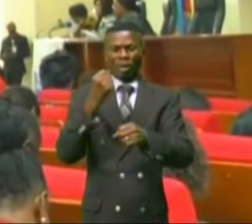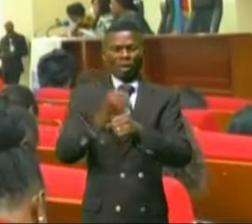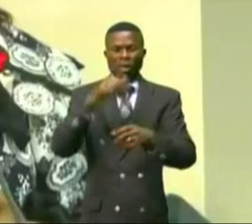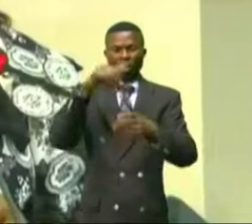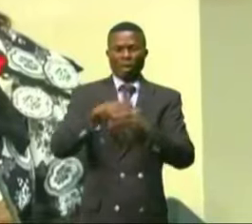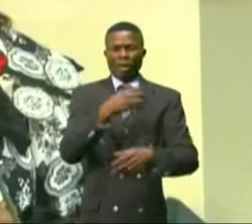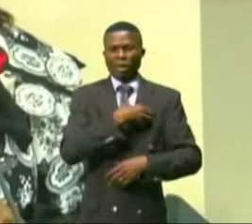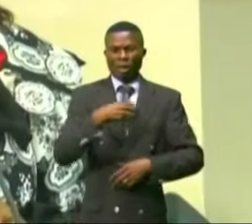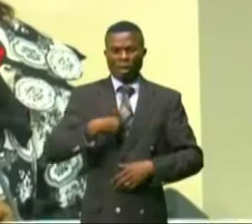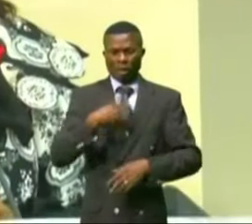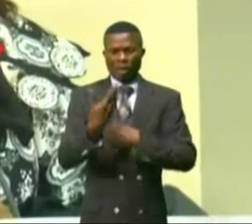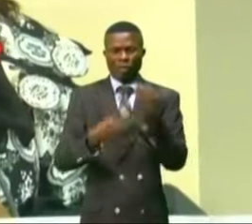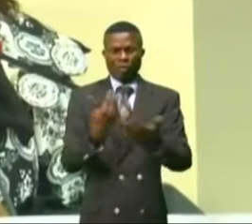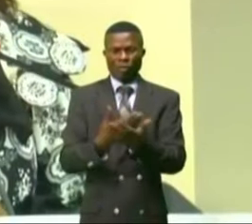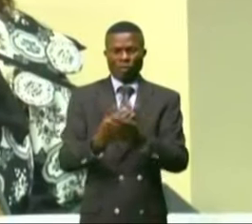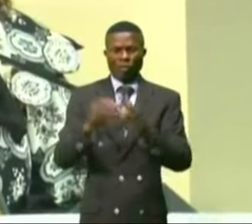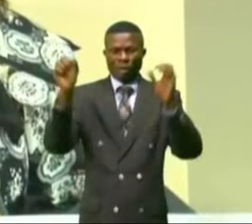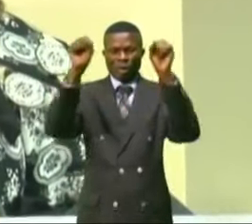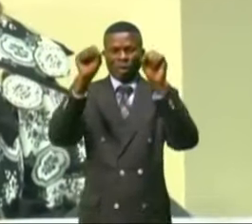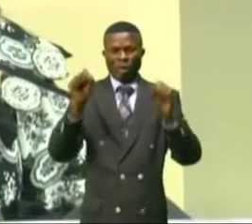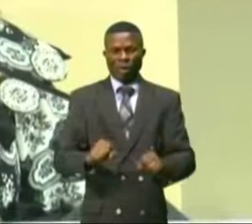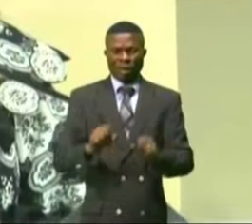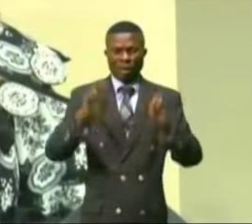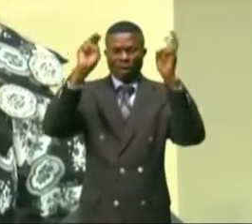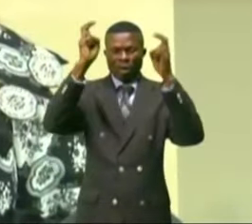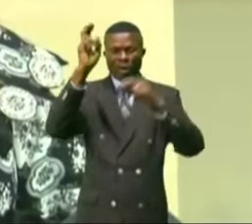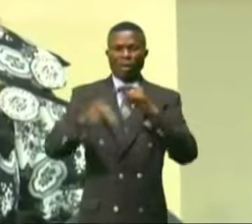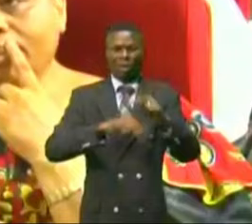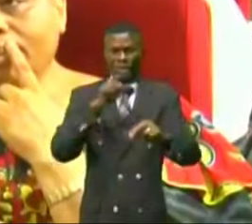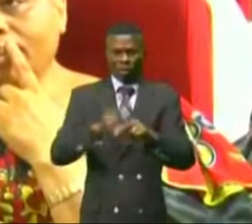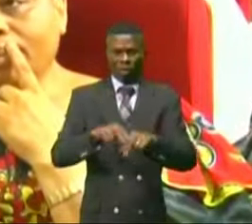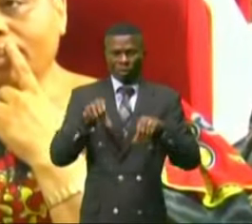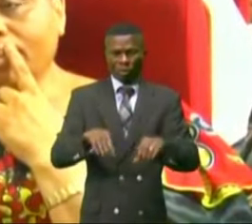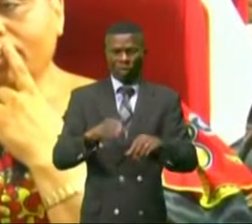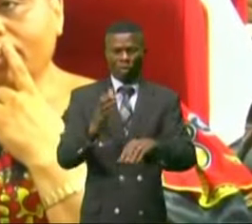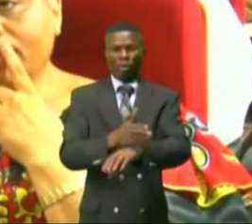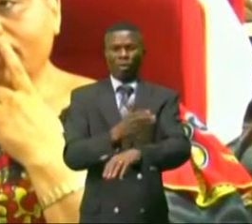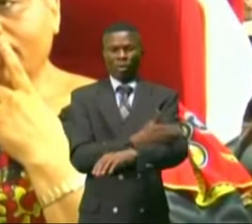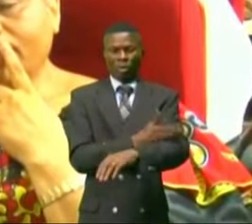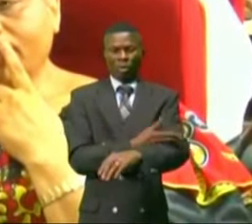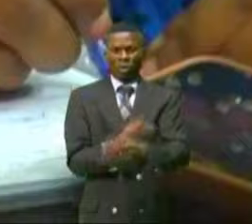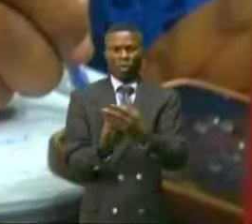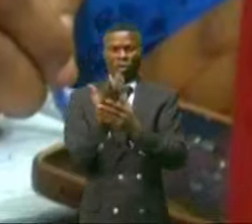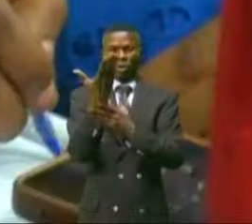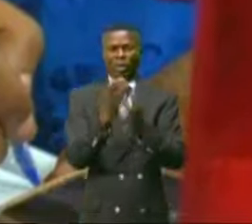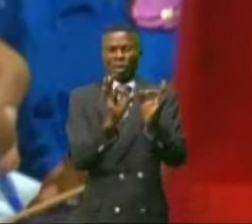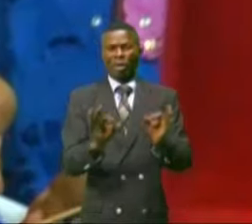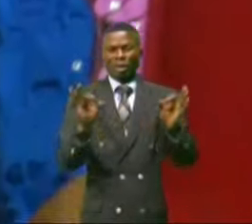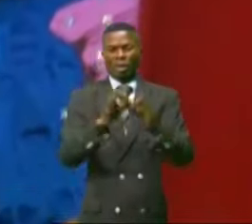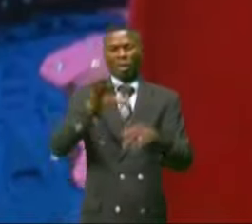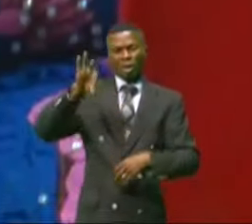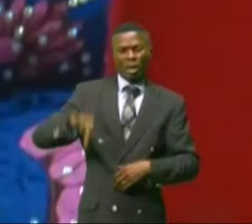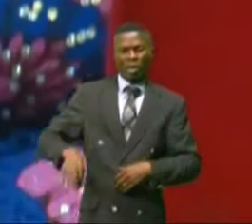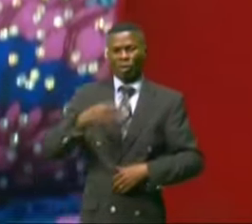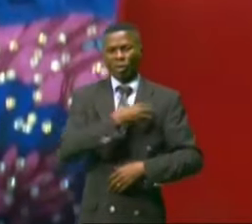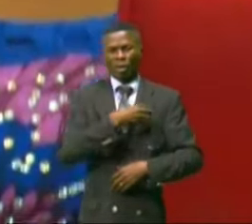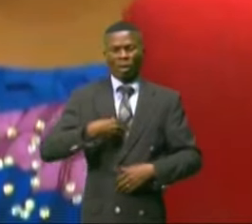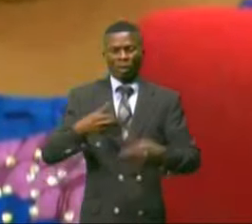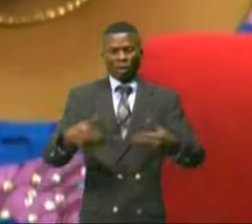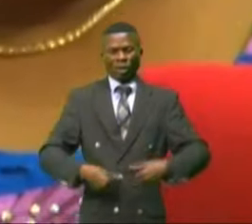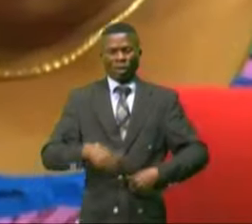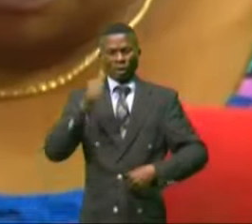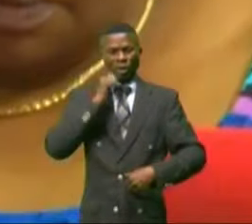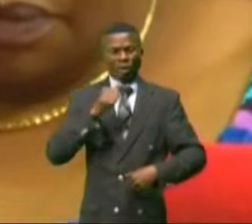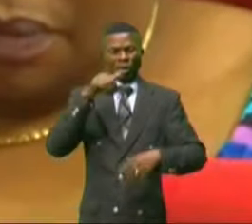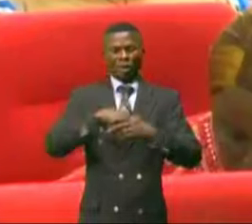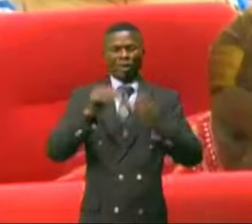femme, accélérer les rythmes et les thèmes nationaux, accroître les ressources nécessaires en faveur de femmes et des filles dans